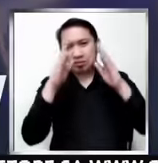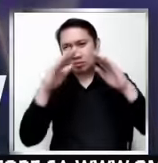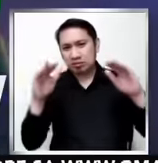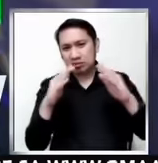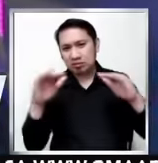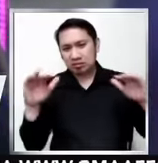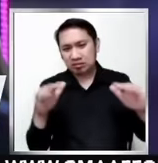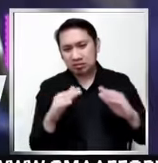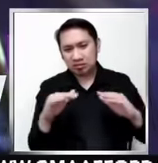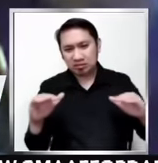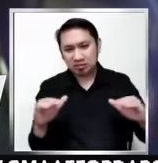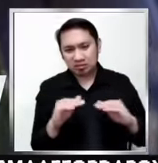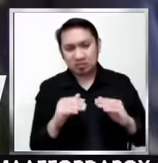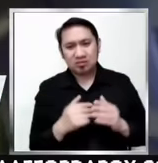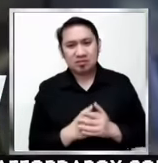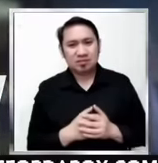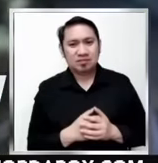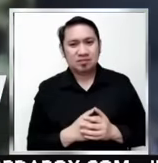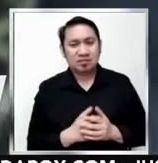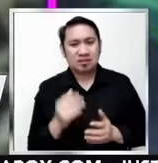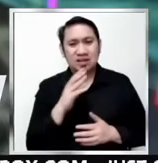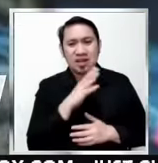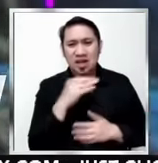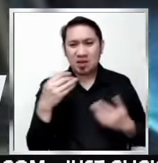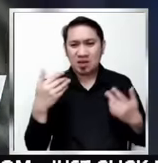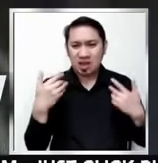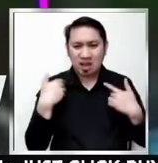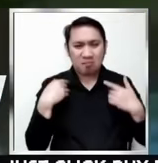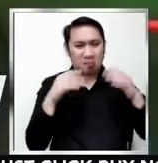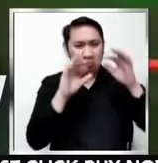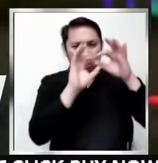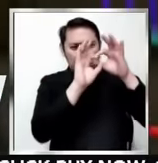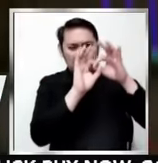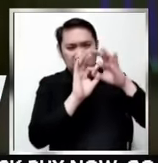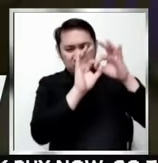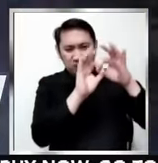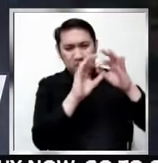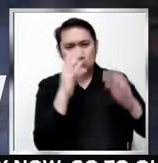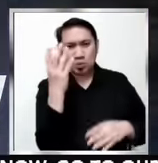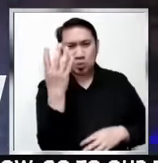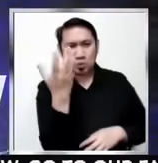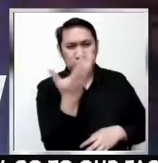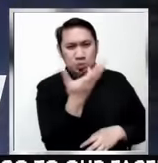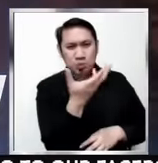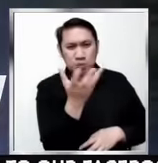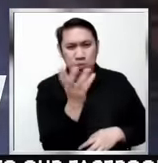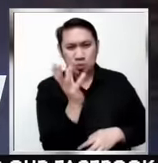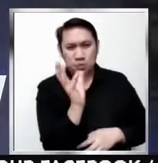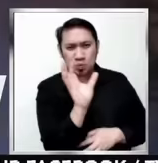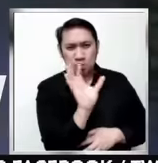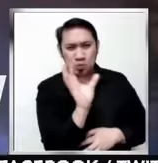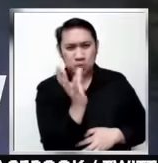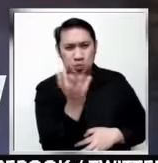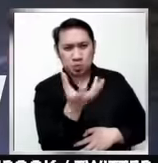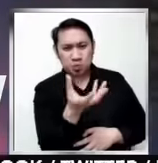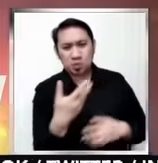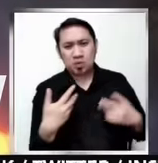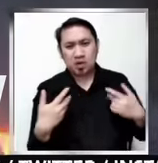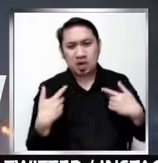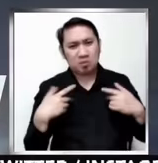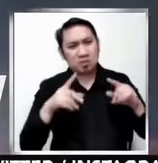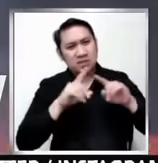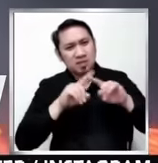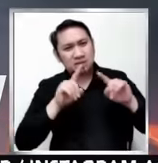mylar laminated chrome at nakakabit sa isang umiikot na frame. Tinatamaan ito ng samot-saring